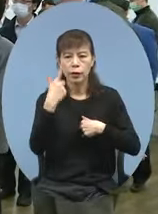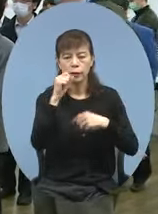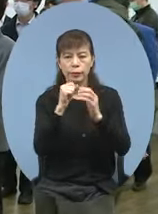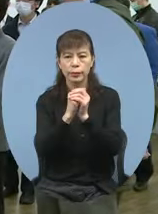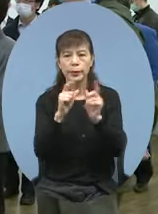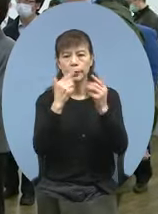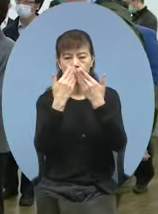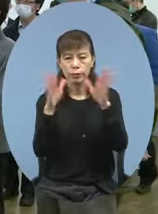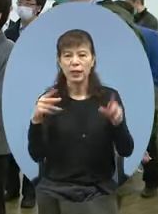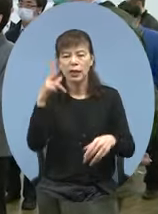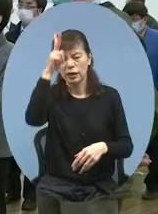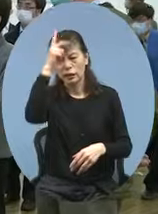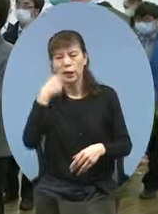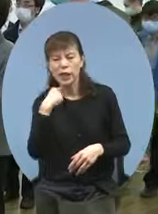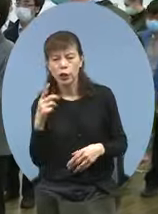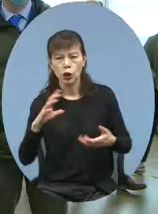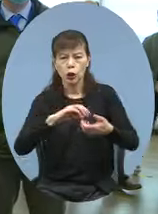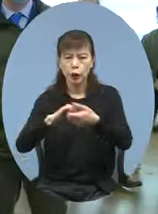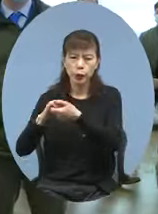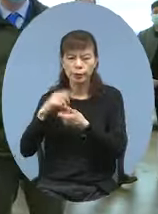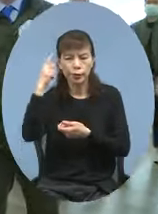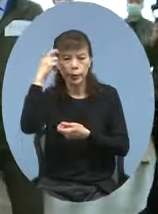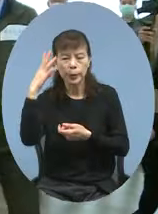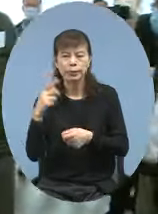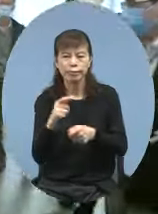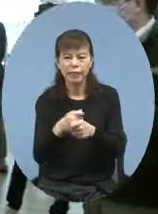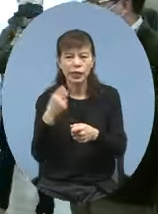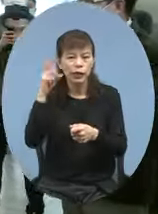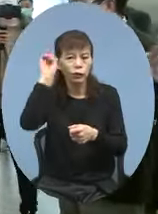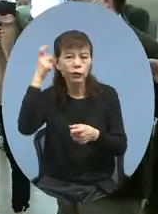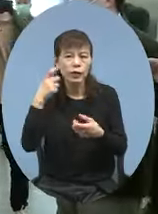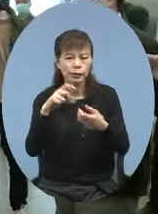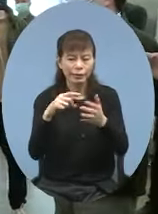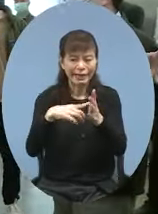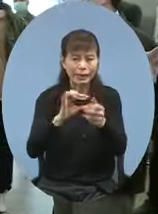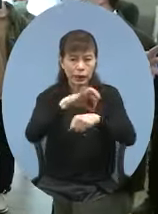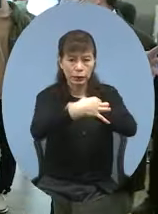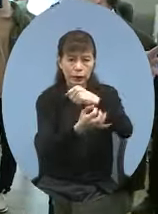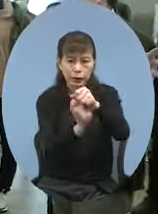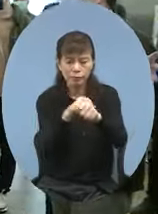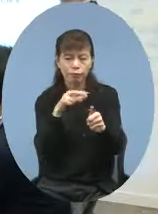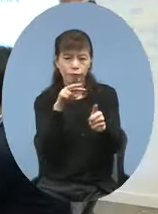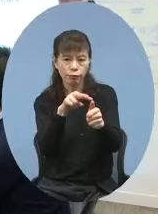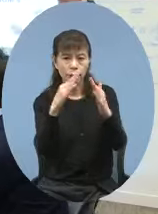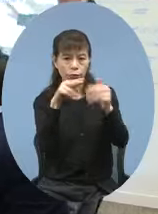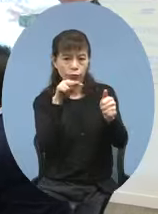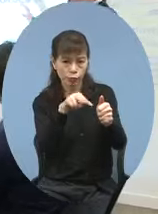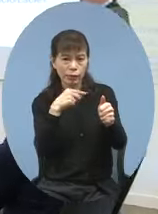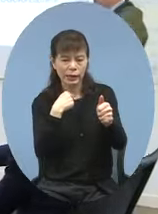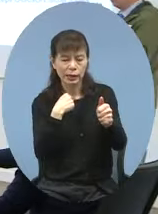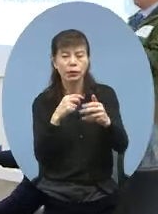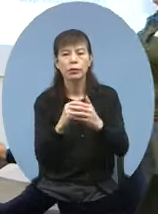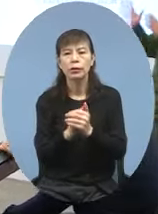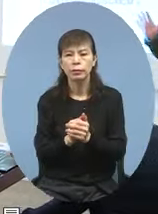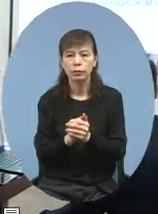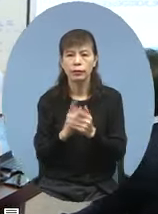假期知道政府的需要，合力在短短幾日之內研發和生產電子手環，用來監察在家居檢